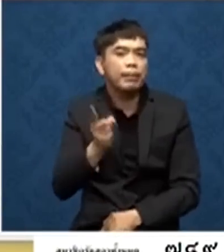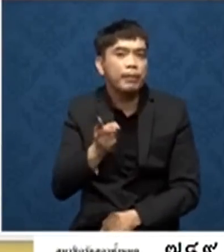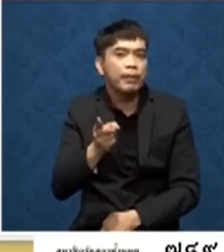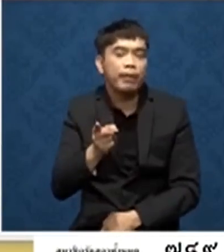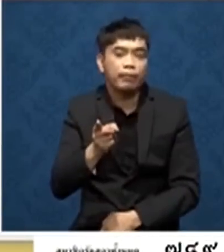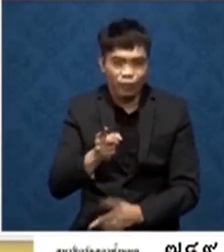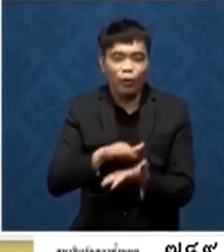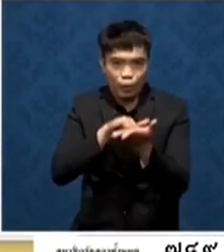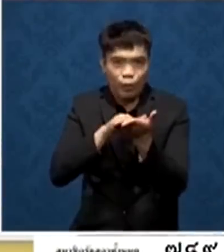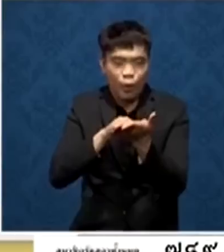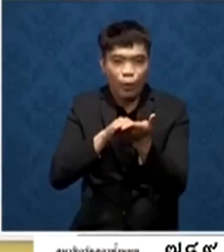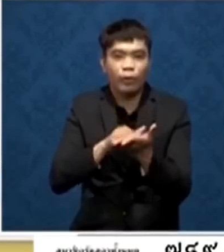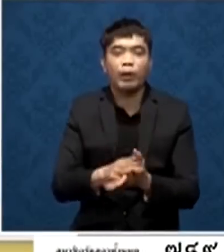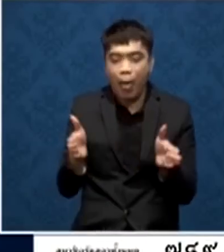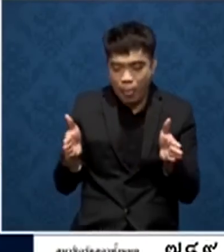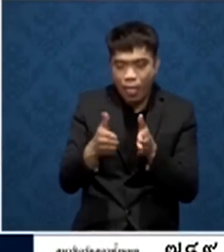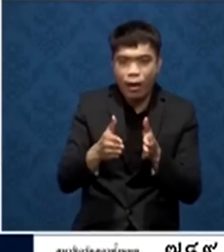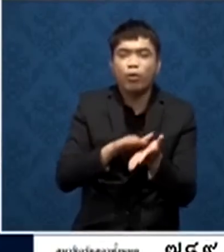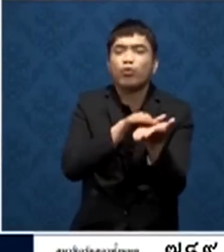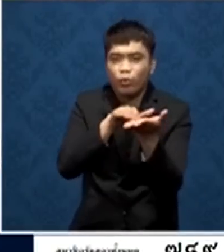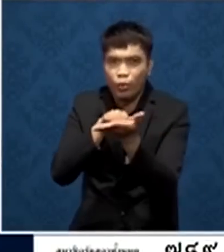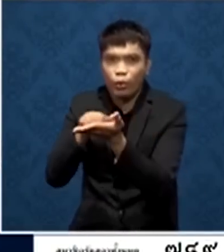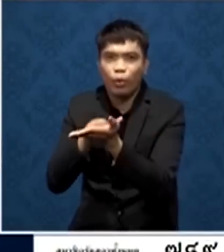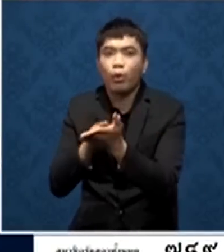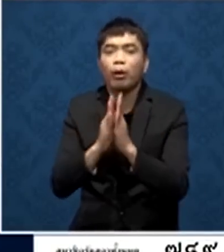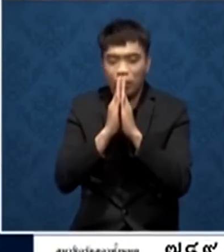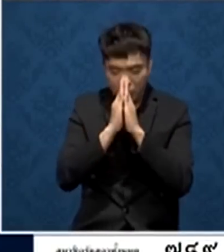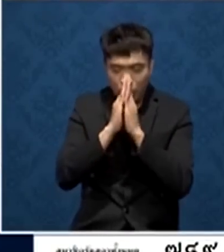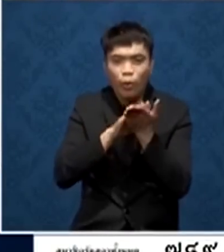ผมขอโทษสมาชิกทุกคนนะ